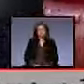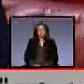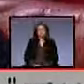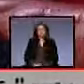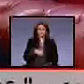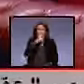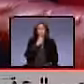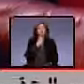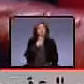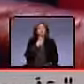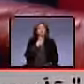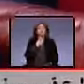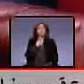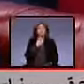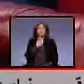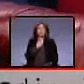نفسي